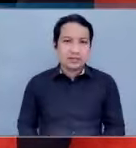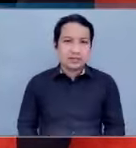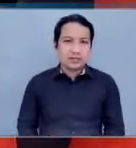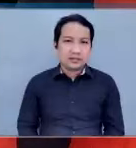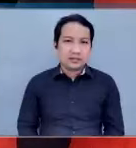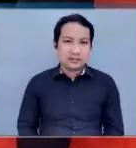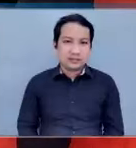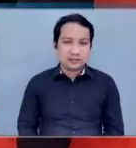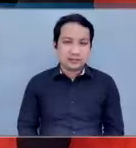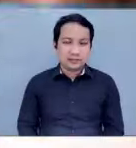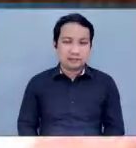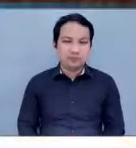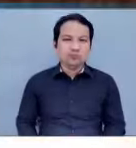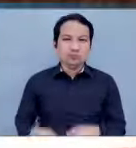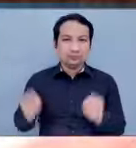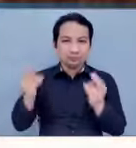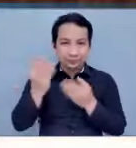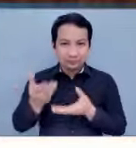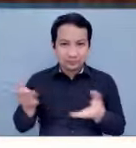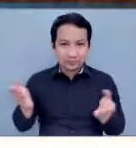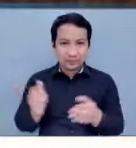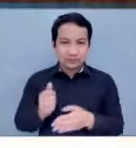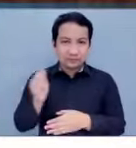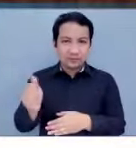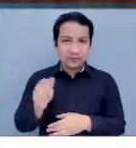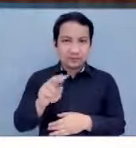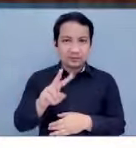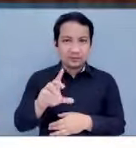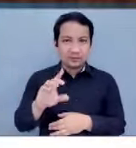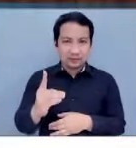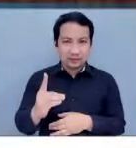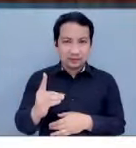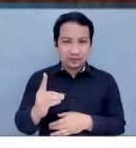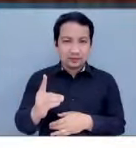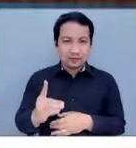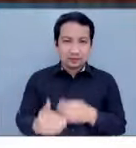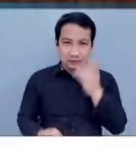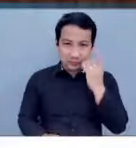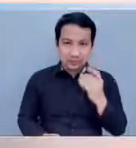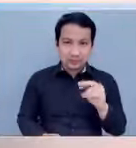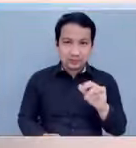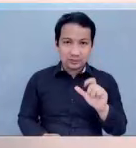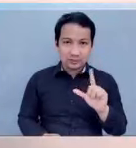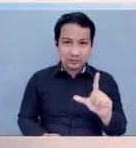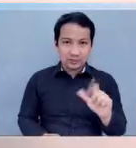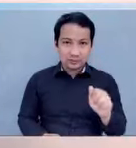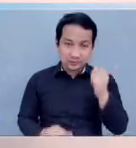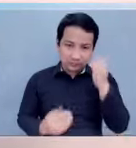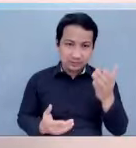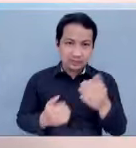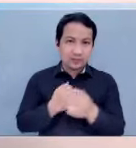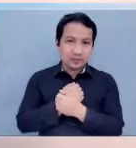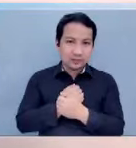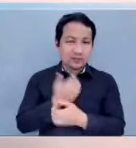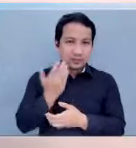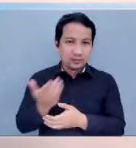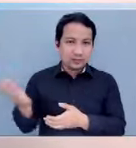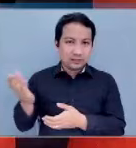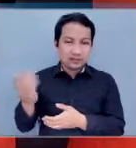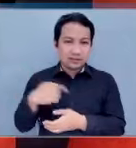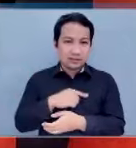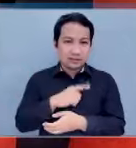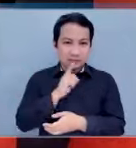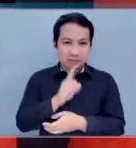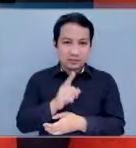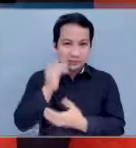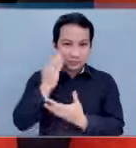as soon as basahin mo yung script, ikaw na si Vlad, ikaw na si Daniela. And sa totoo, mama, ako, minahal ko si Daniela. Kaya tuloy, kahit na kinamumuhian